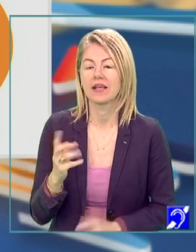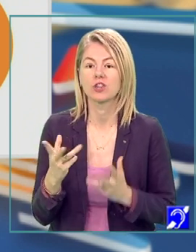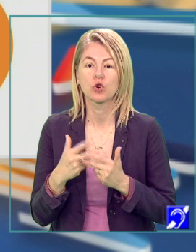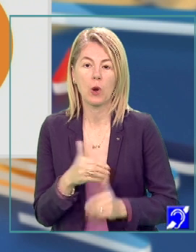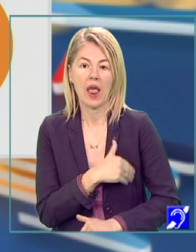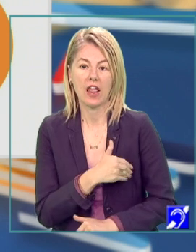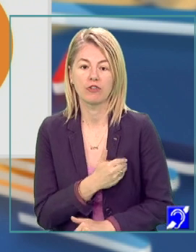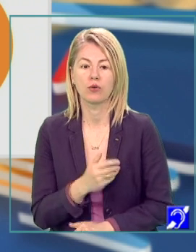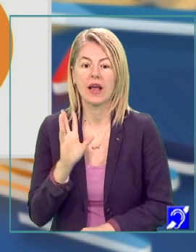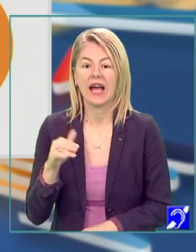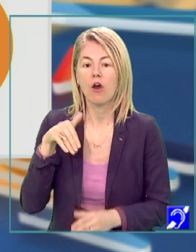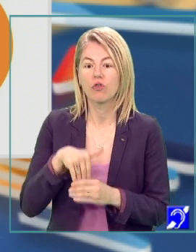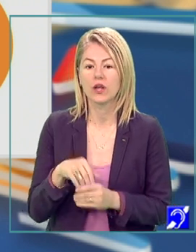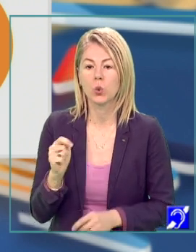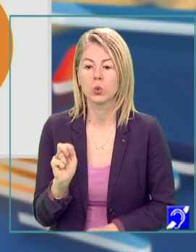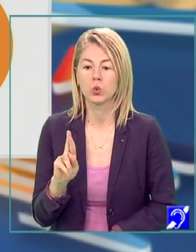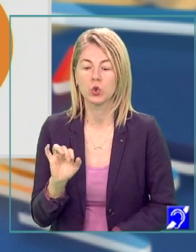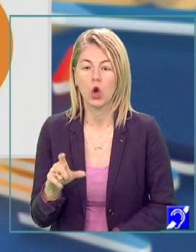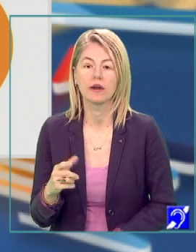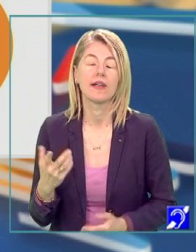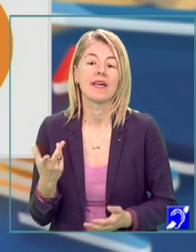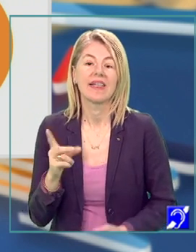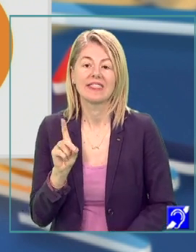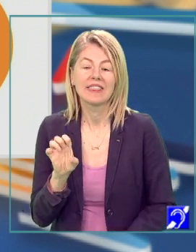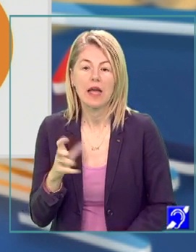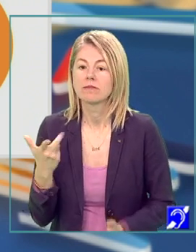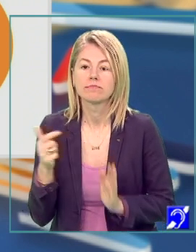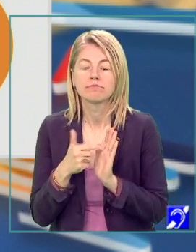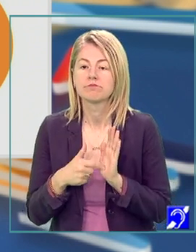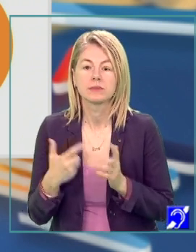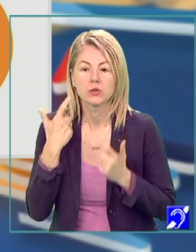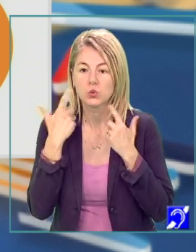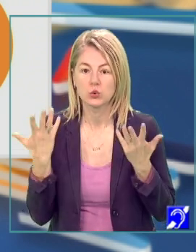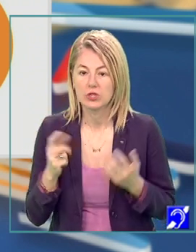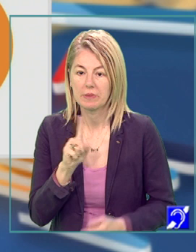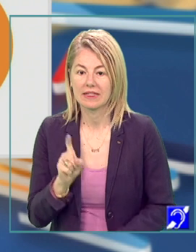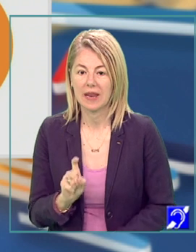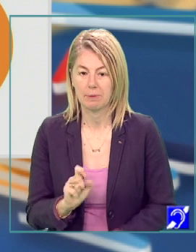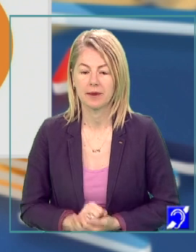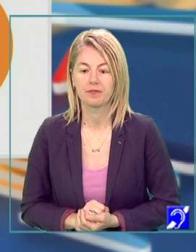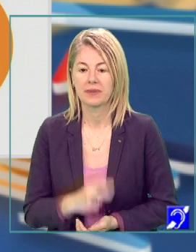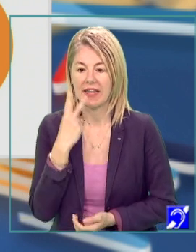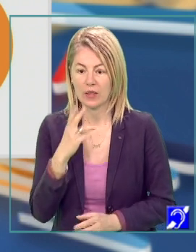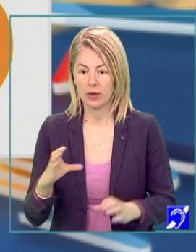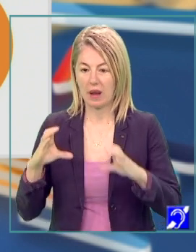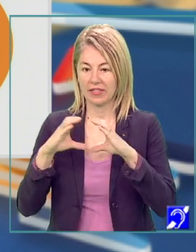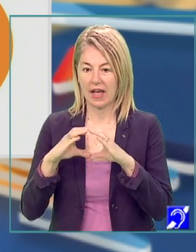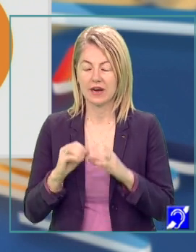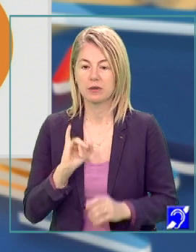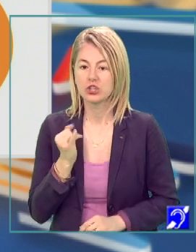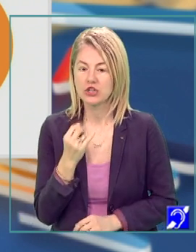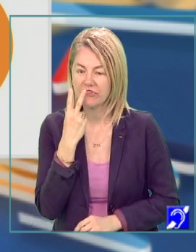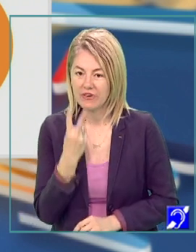numărul elevilor care au votat cu Tudor de câte ori? Ne uităm la diagramă